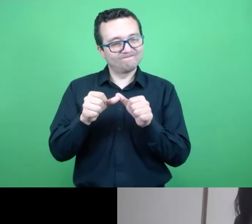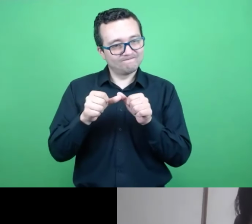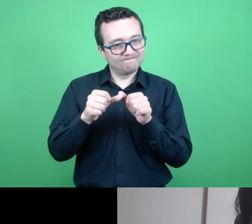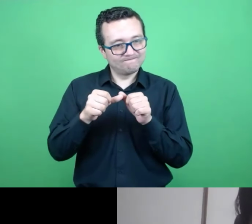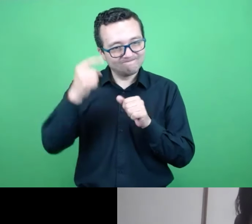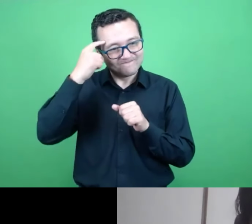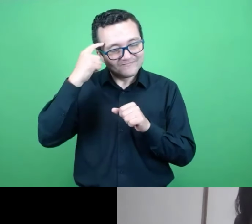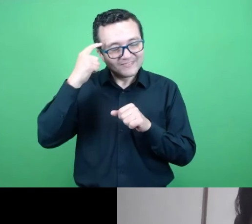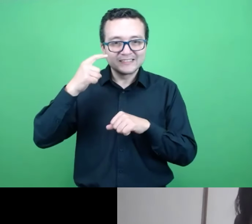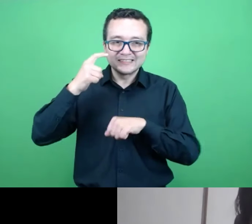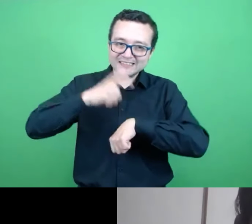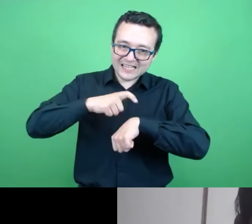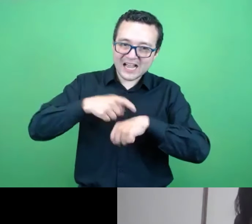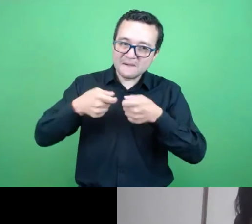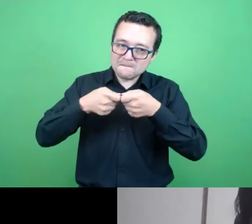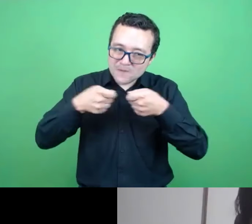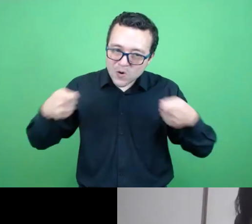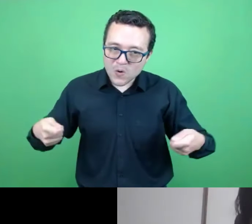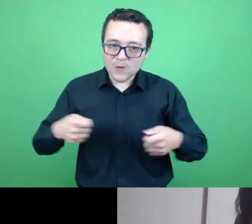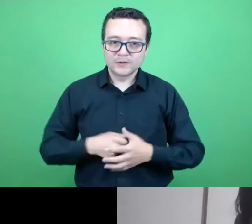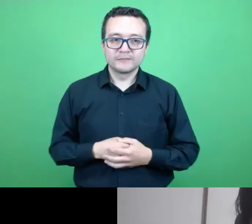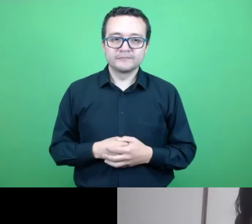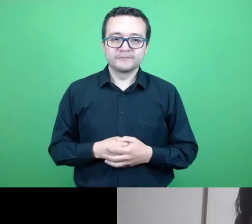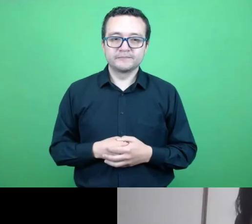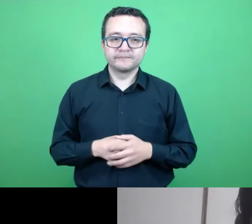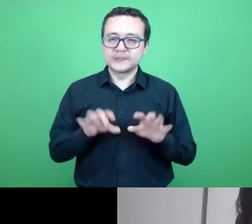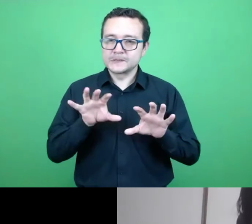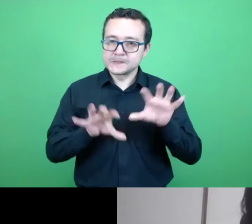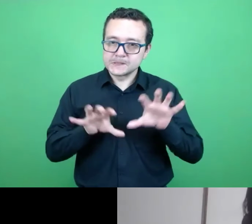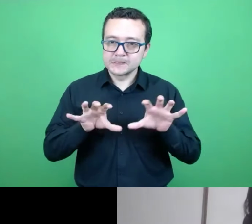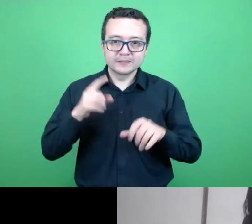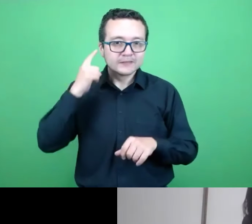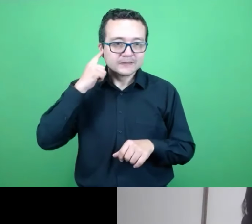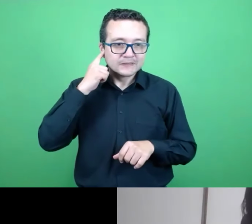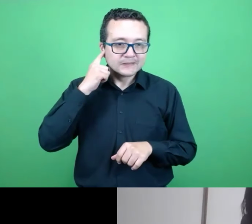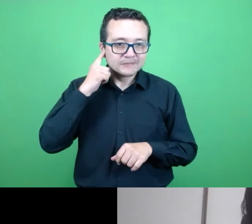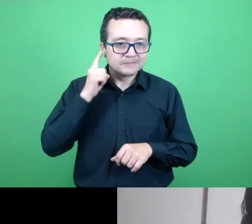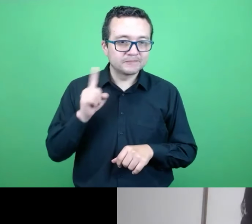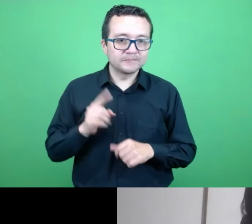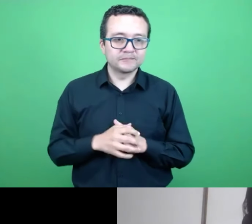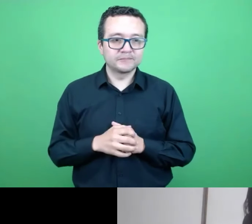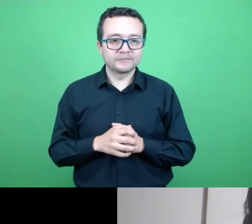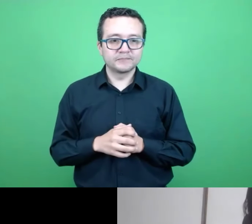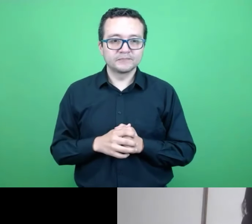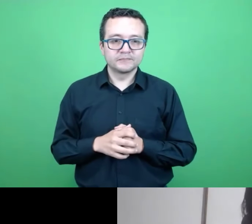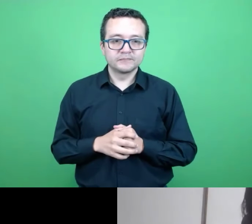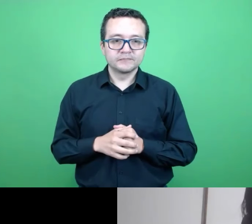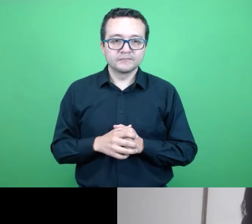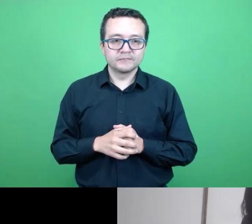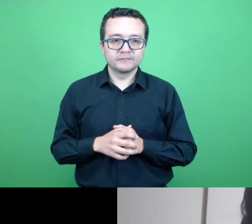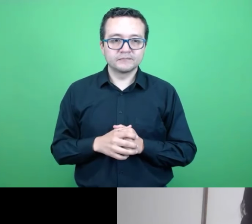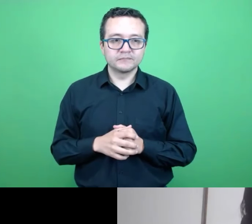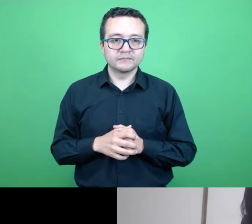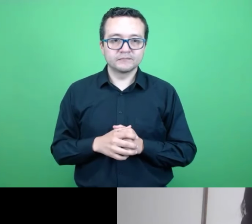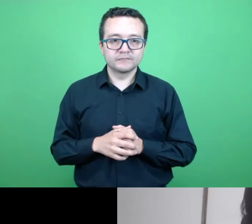I'm sorry, I'm not hearing Silva. participants ici provient d'un pays et peu d'autres organisations